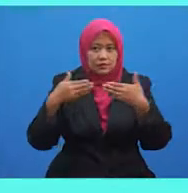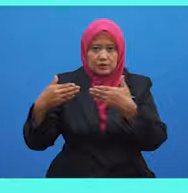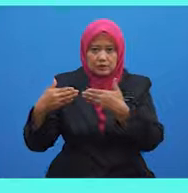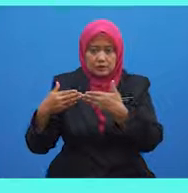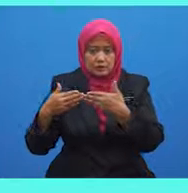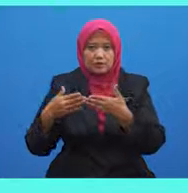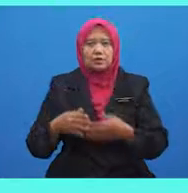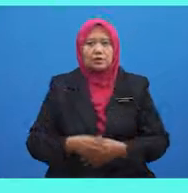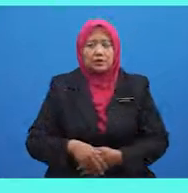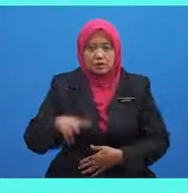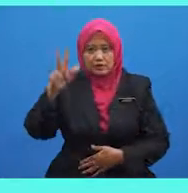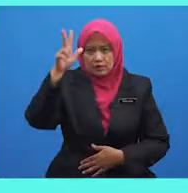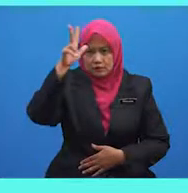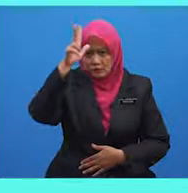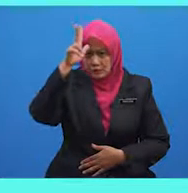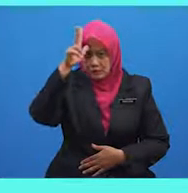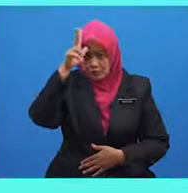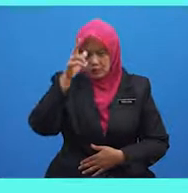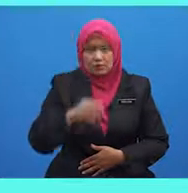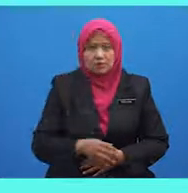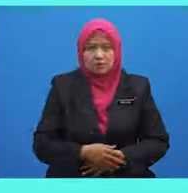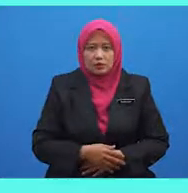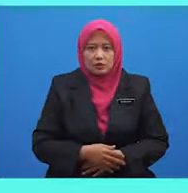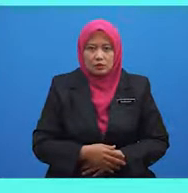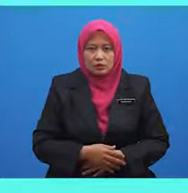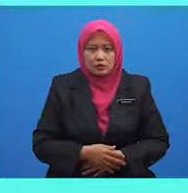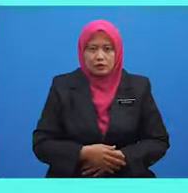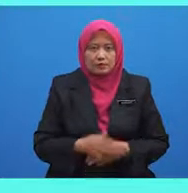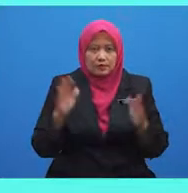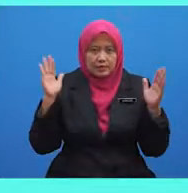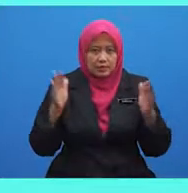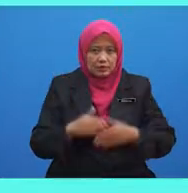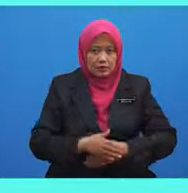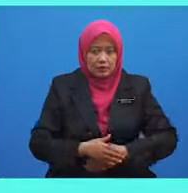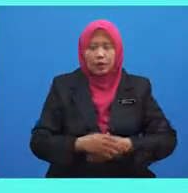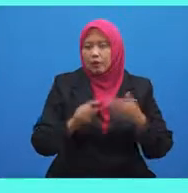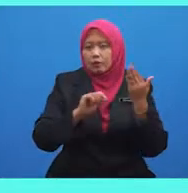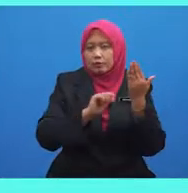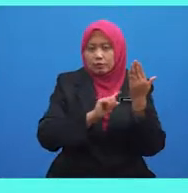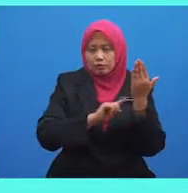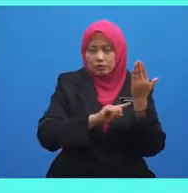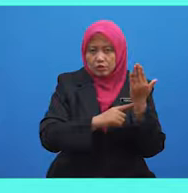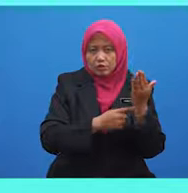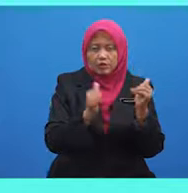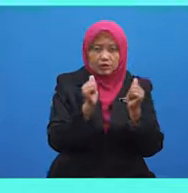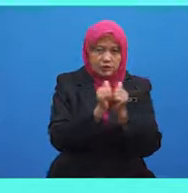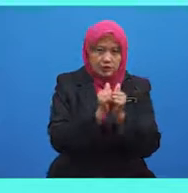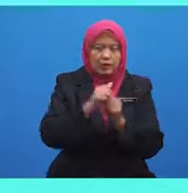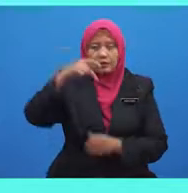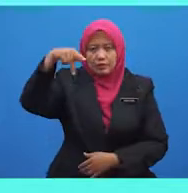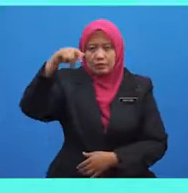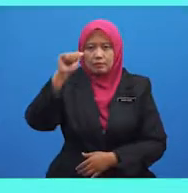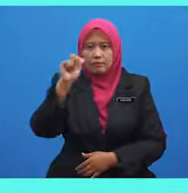Melayu. Kesultanan Melayu Melaka diasaskan oleh Parameswara dan menjadi sebuah kerajaan yang